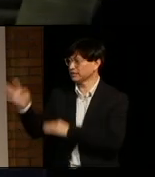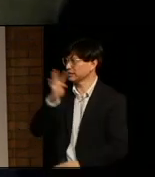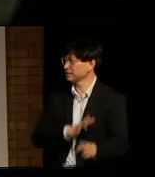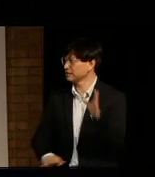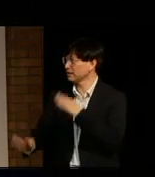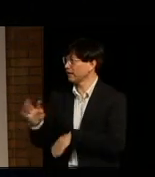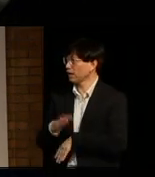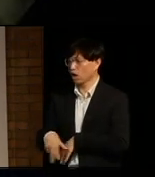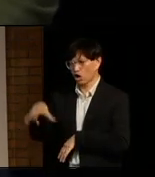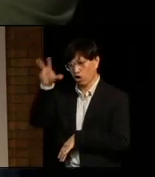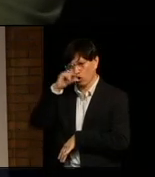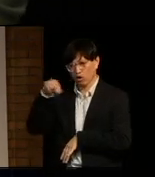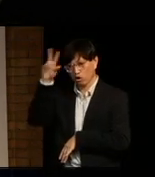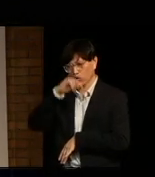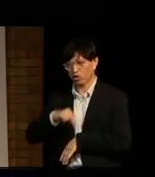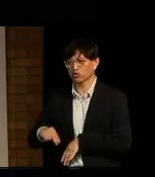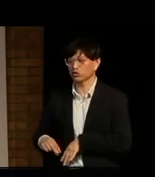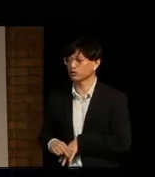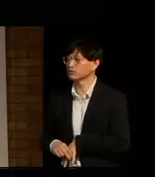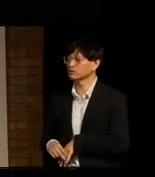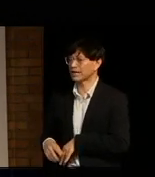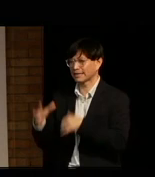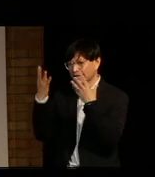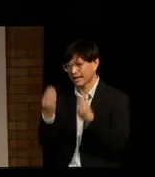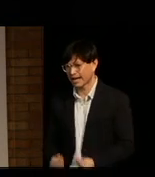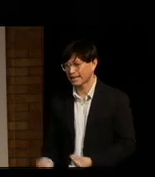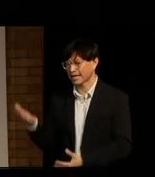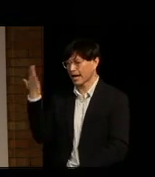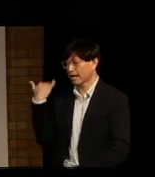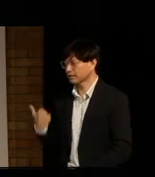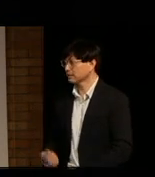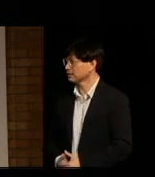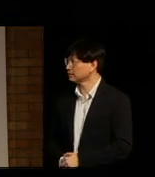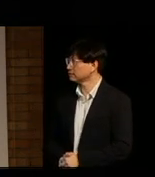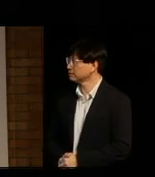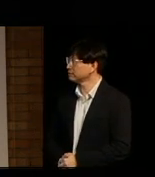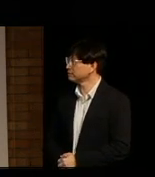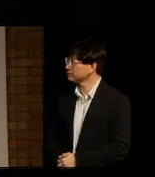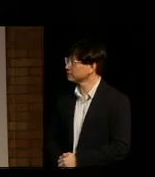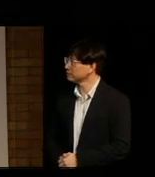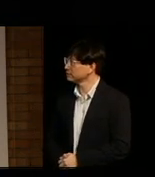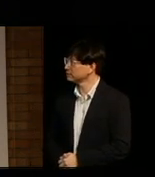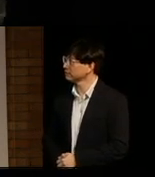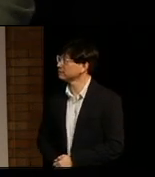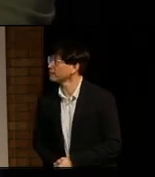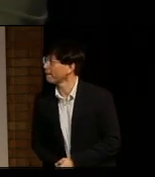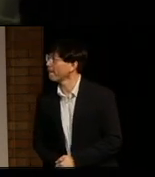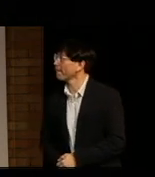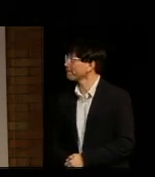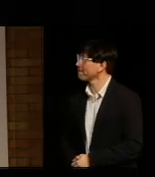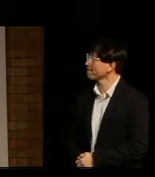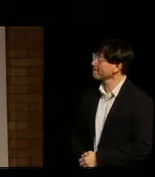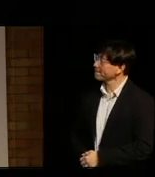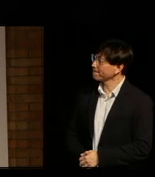Luigi e Veronica da un po' di anni parecchi e E insomma mi mi colpiva quello conosco anche don